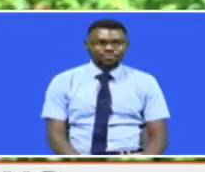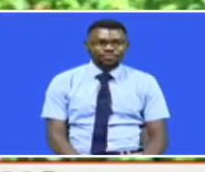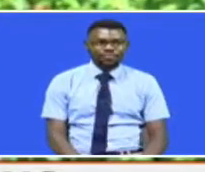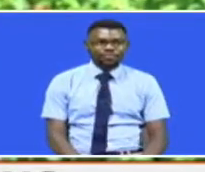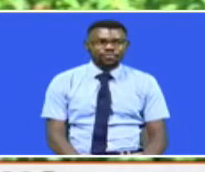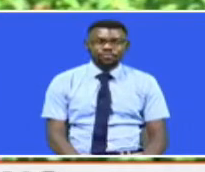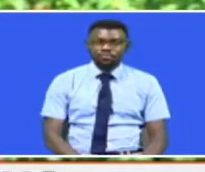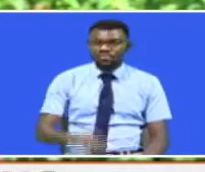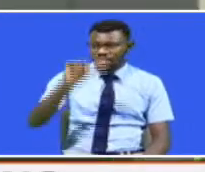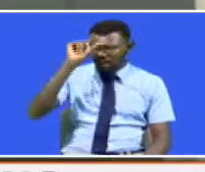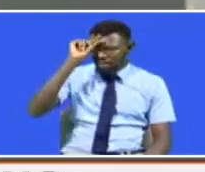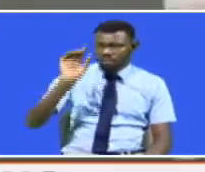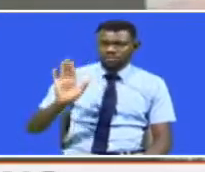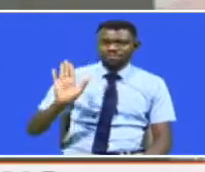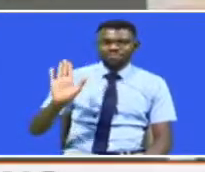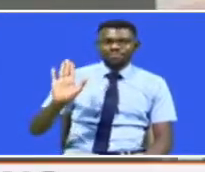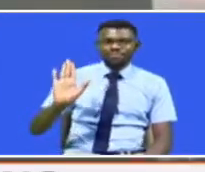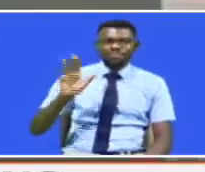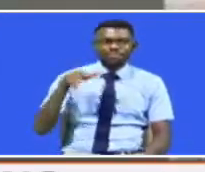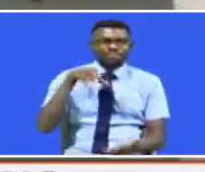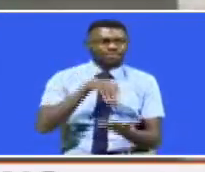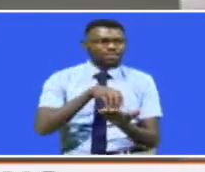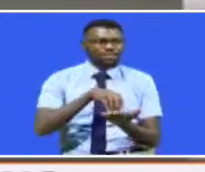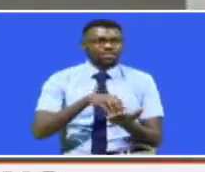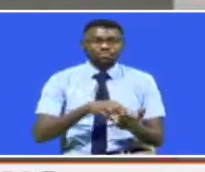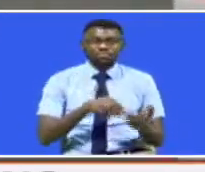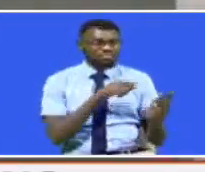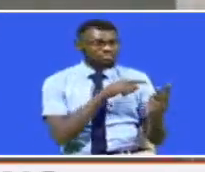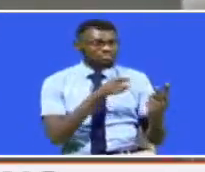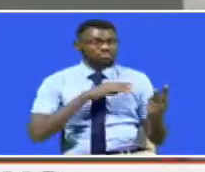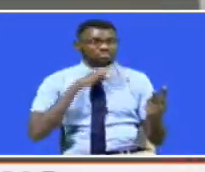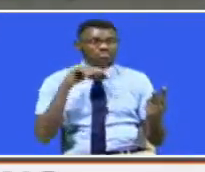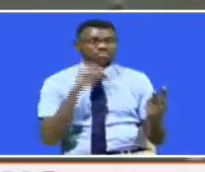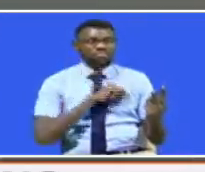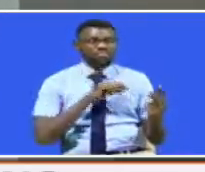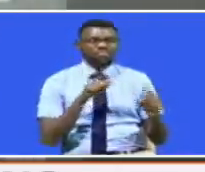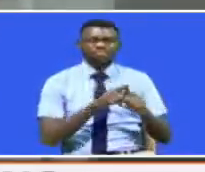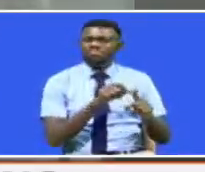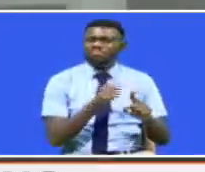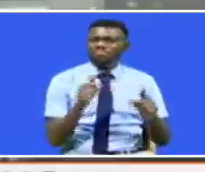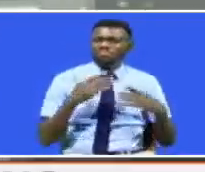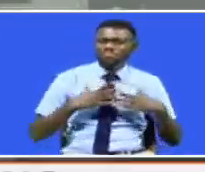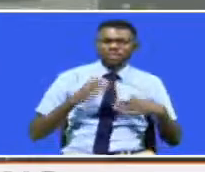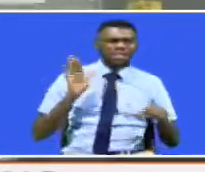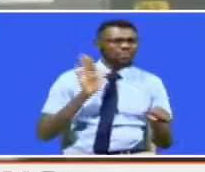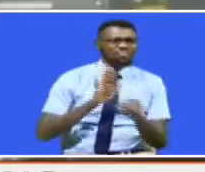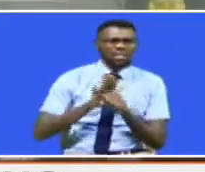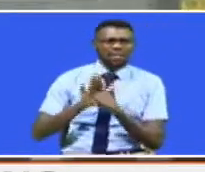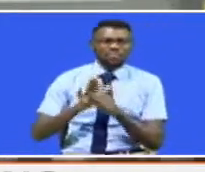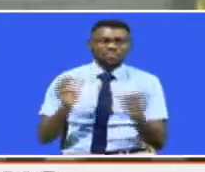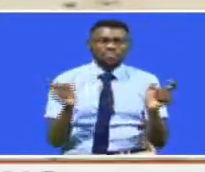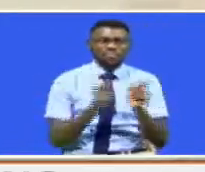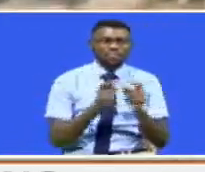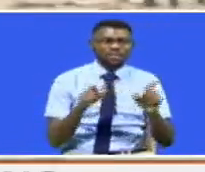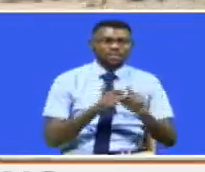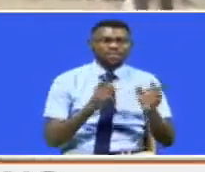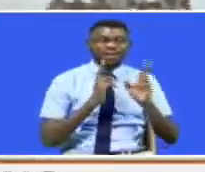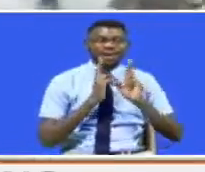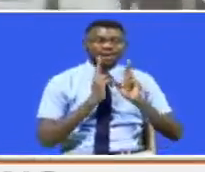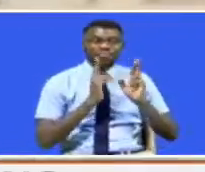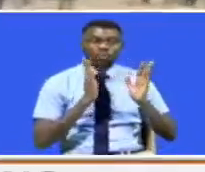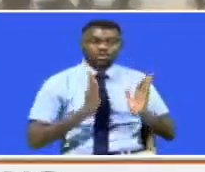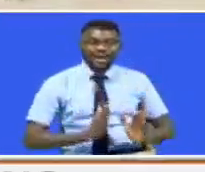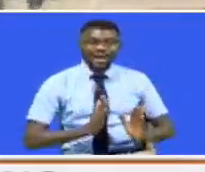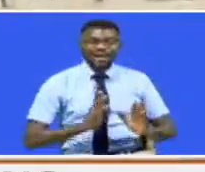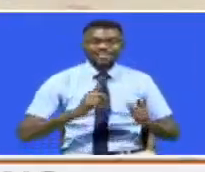ya government. Kando na vifo vya wawili hao, watu wengine wengi walibaki na majeraha, akiwemo mwanahabari wa shirika la The